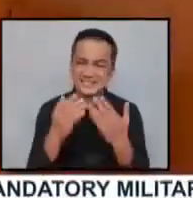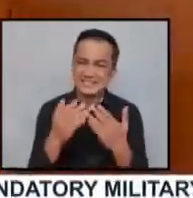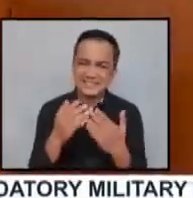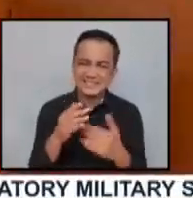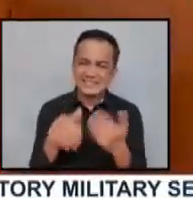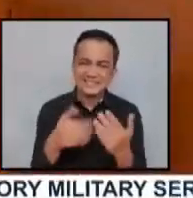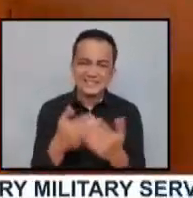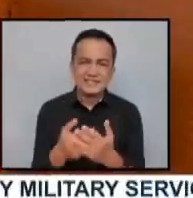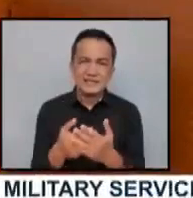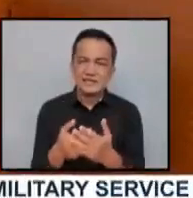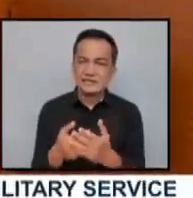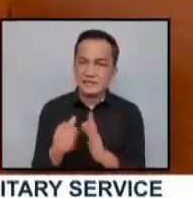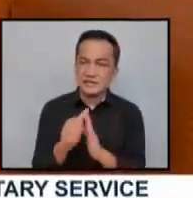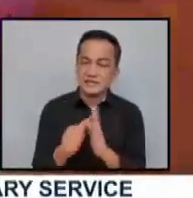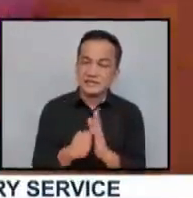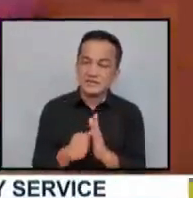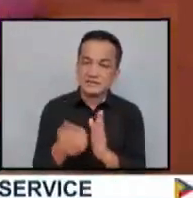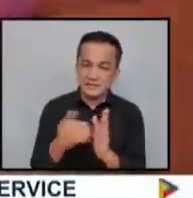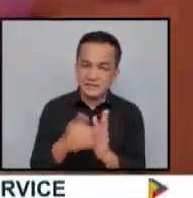again.